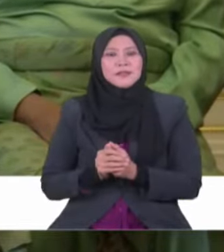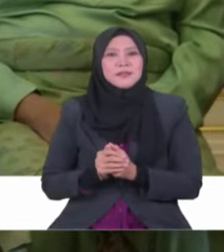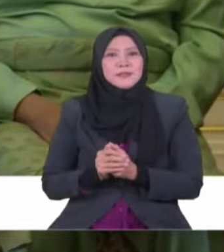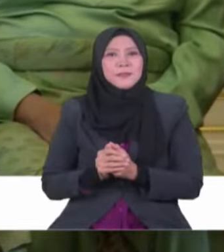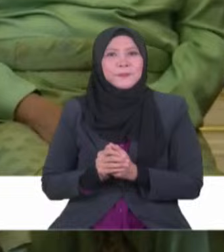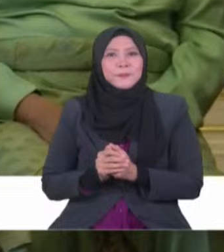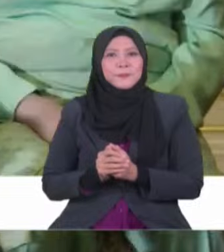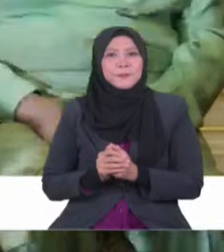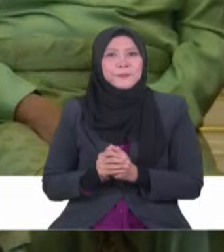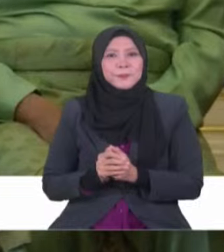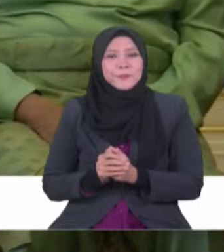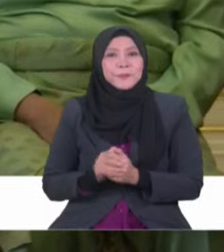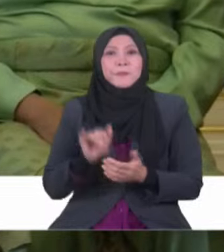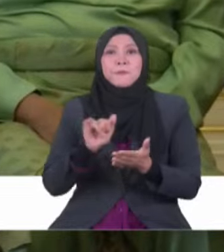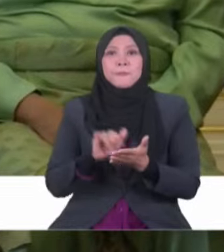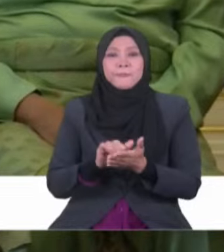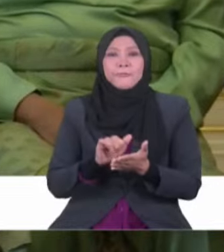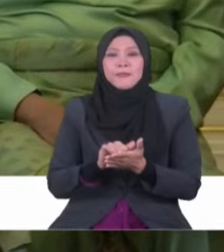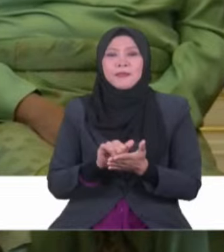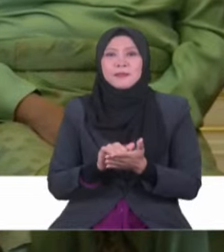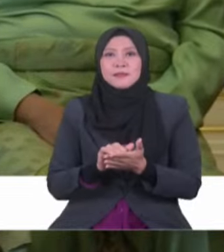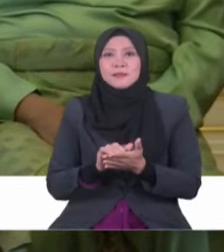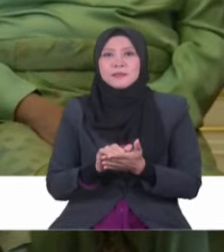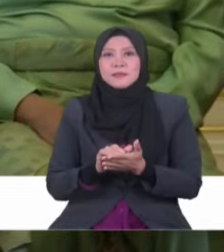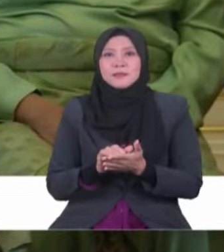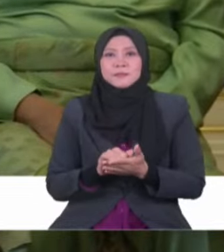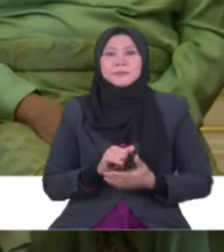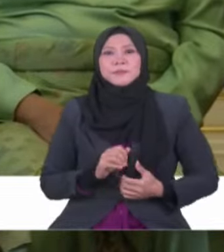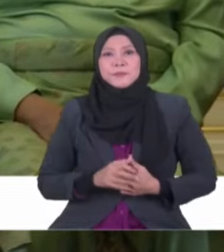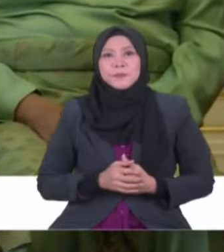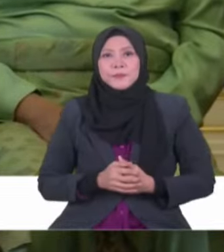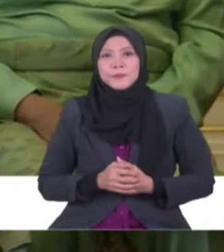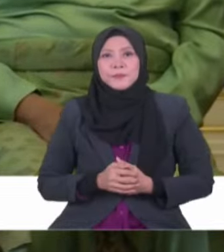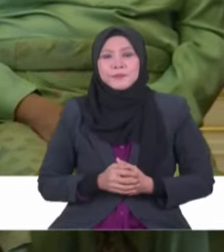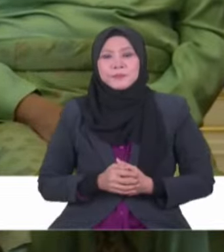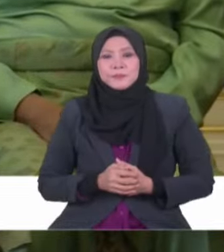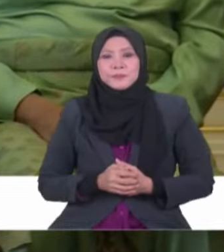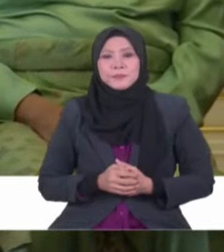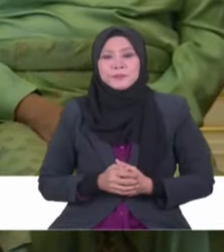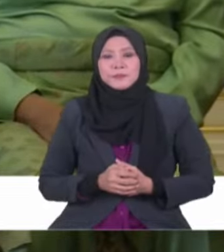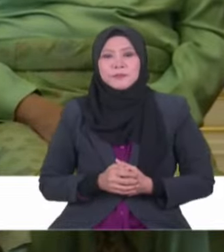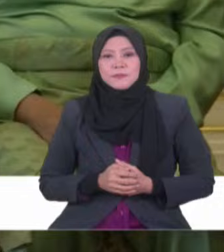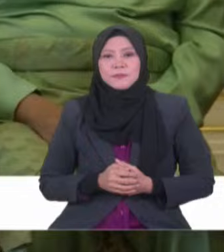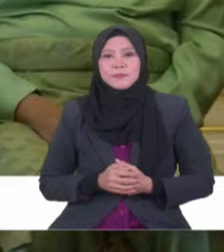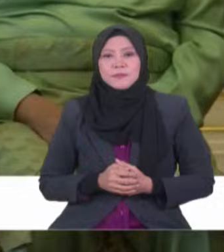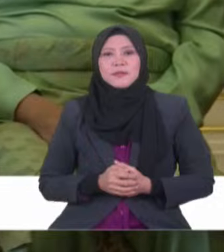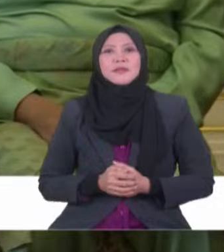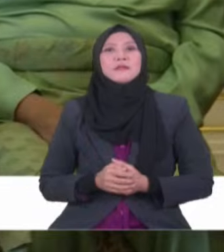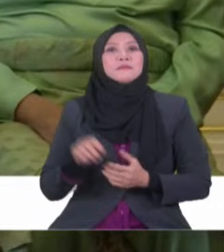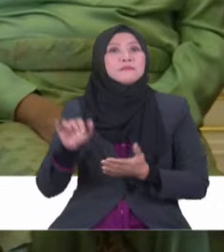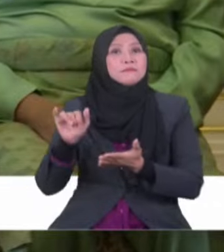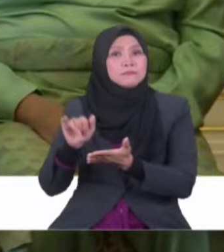a contentious issue or an unresolved issue. It